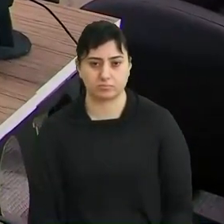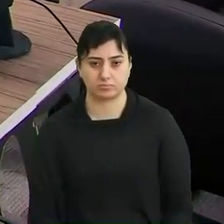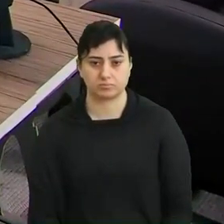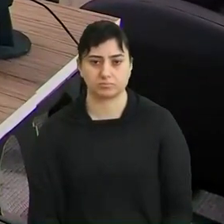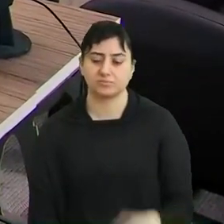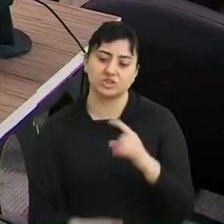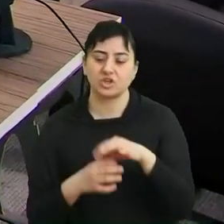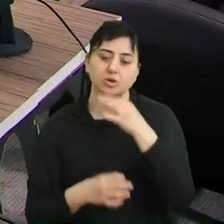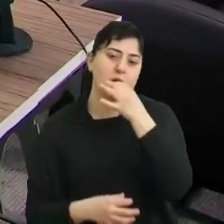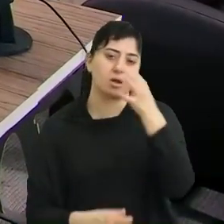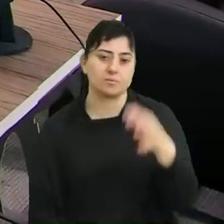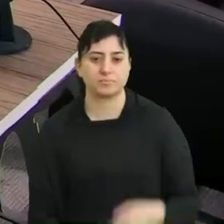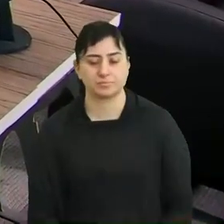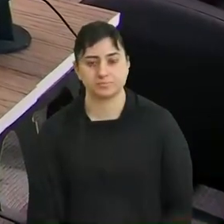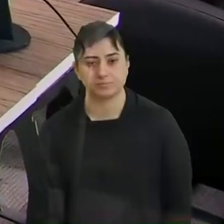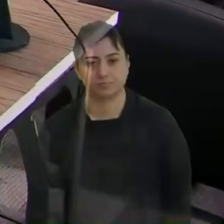Hadi bir çay söyle hadi.